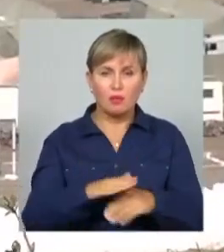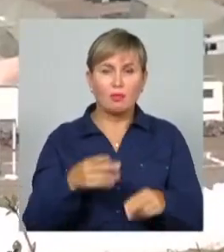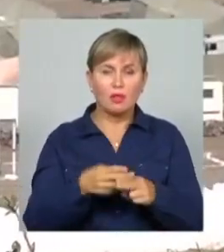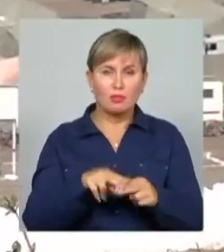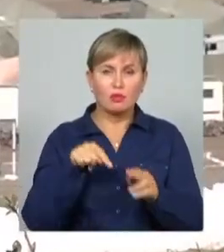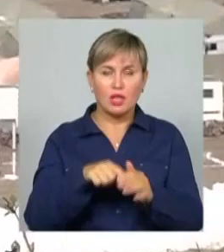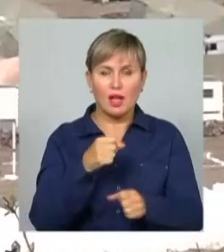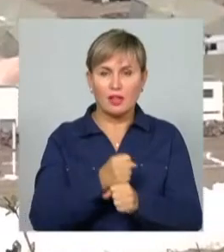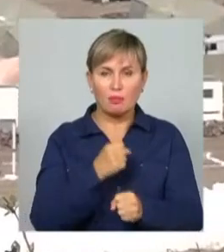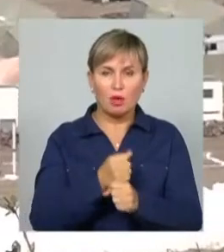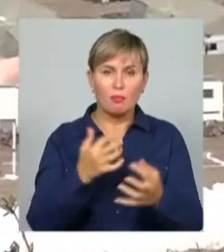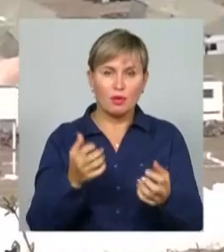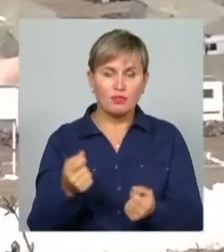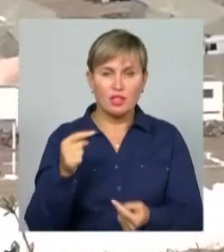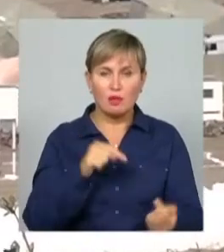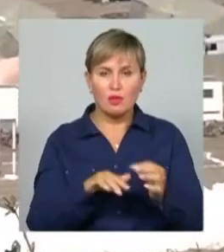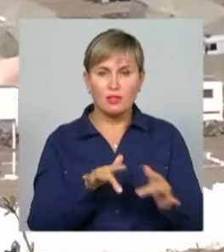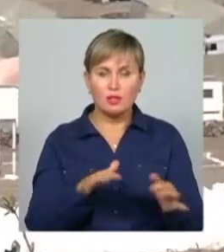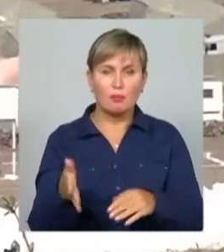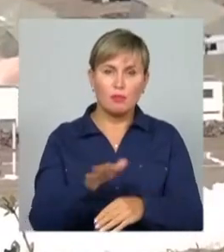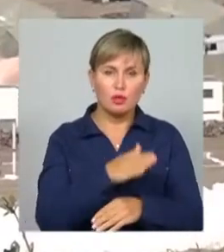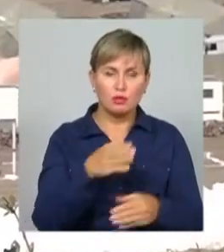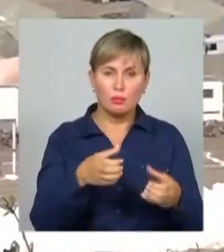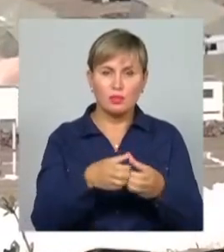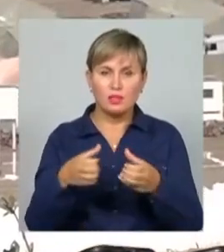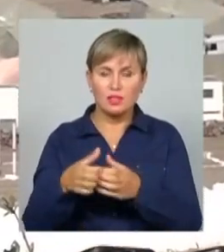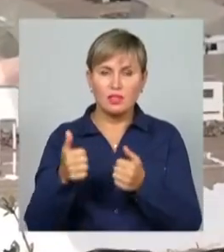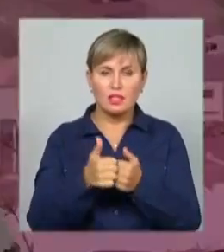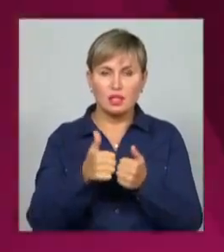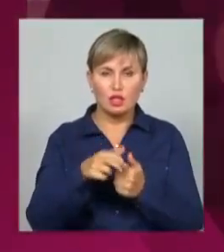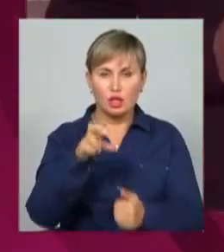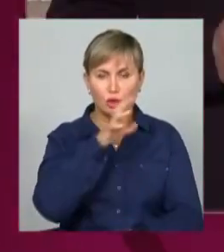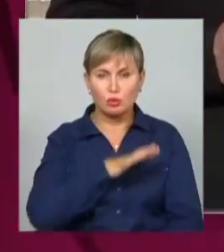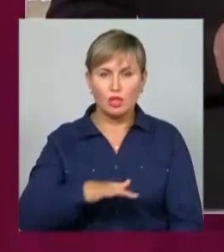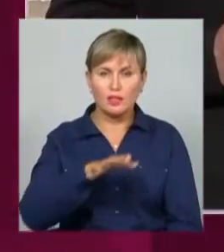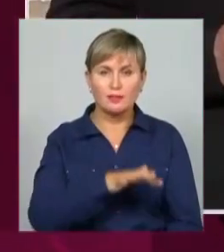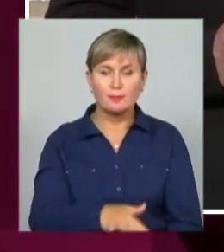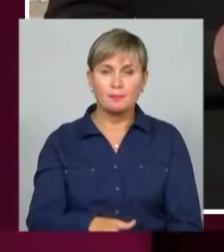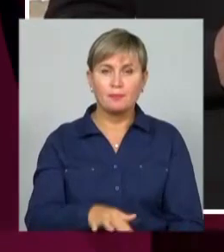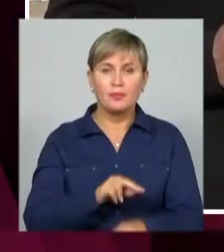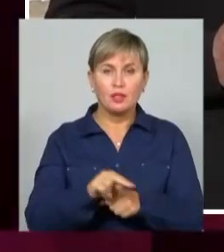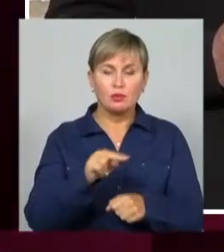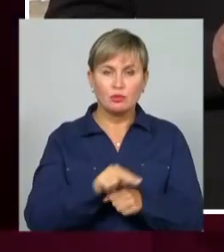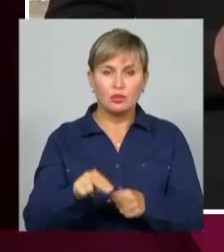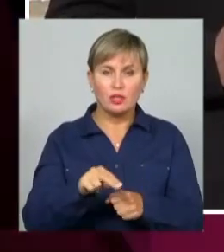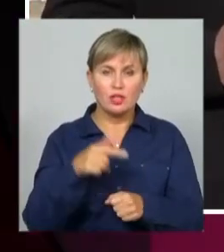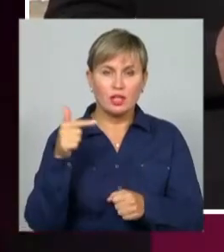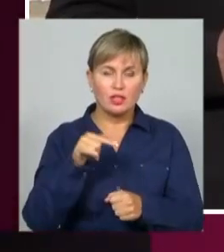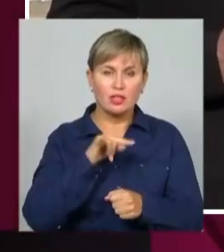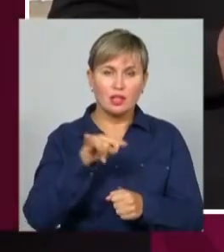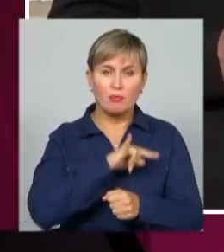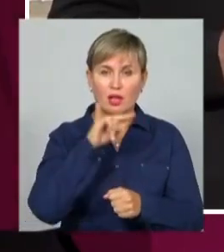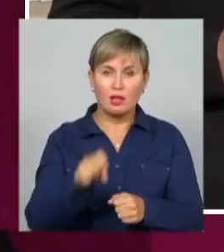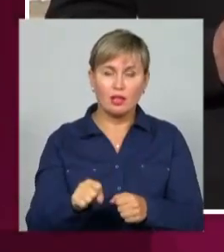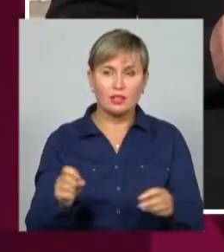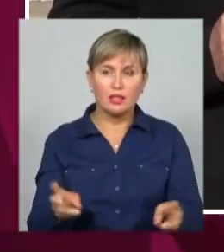здесь отрабатывались приемы взаимодействия между подразделениями соседних государств. По легенде учений разбился гражданский самолет, после